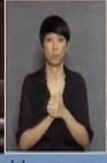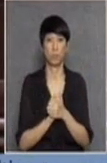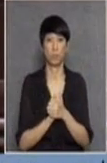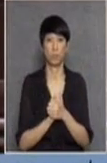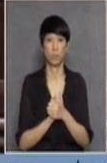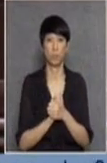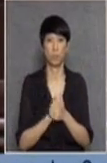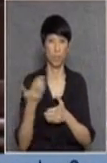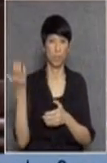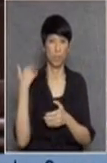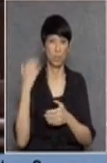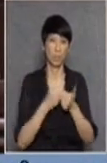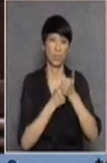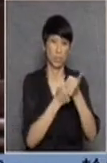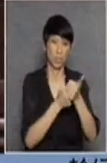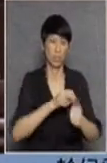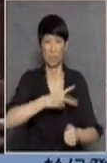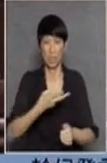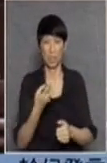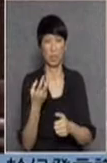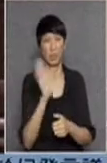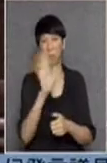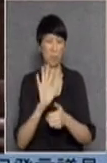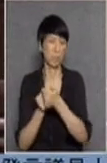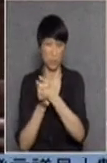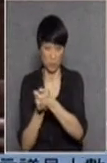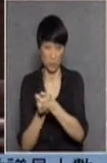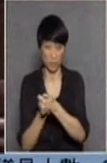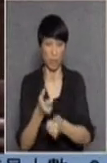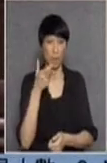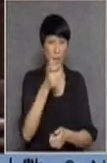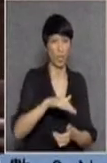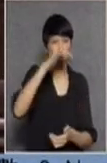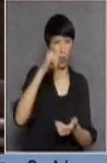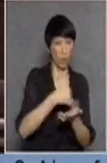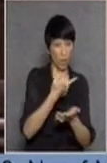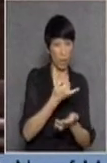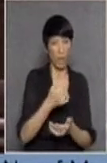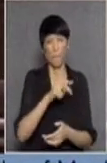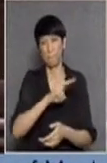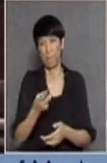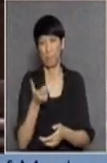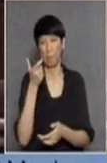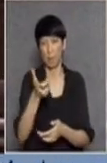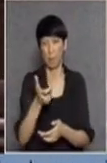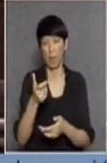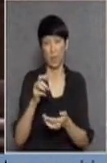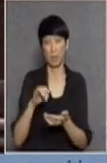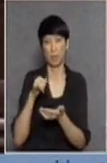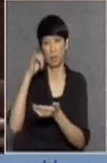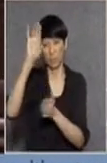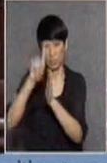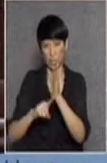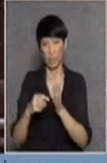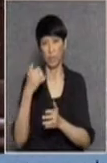原來支持變咗唔支持，比高分變咗變低分嘅被調查對象之中呢，